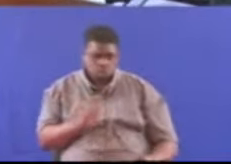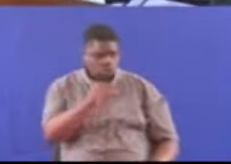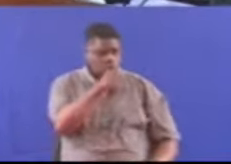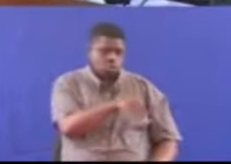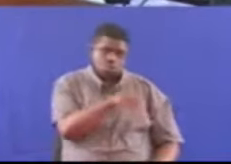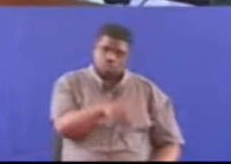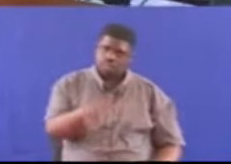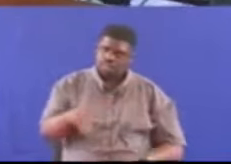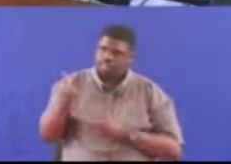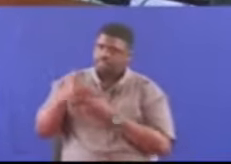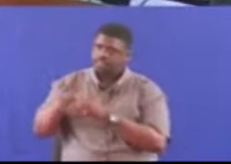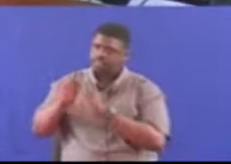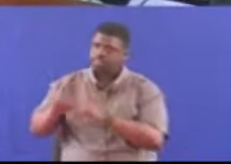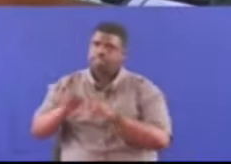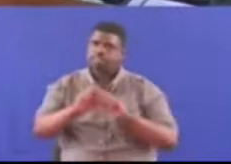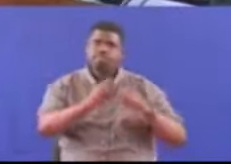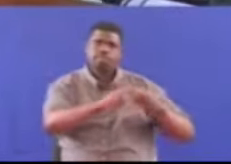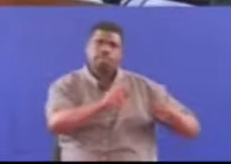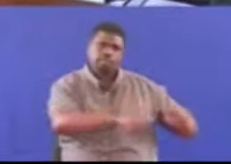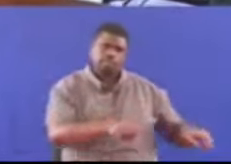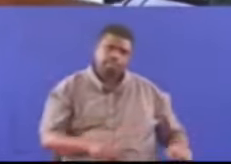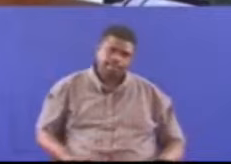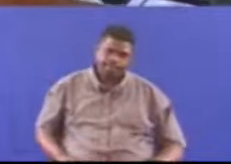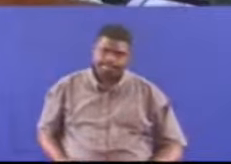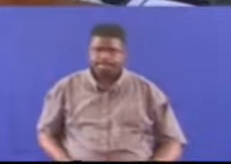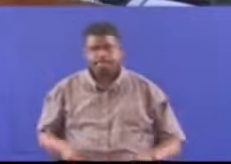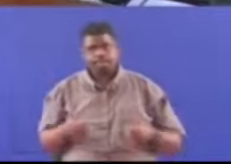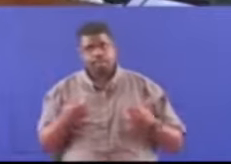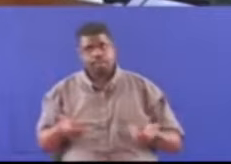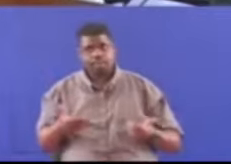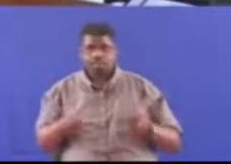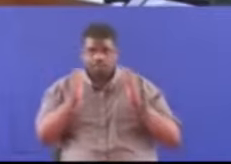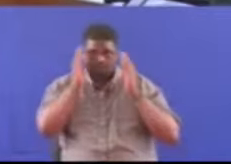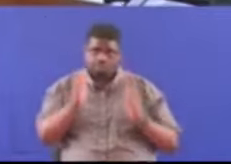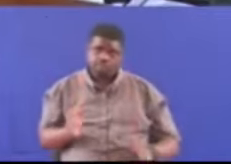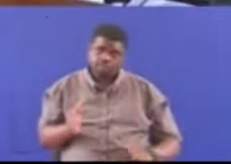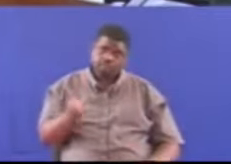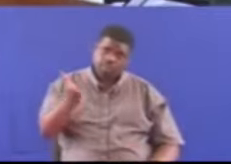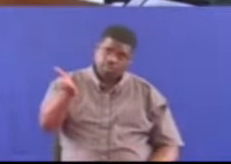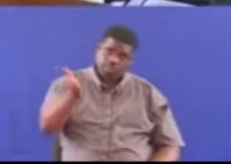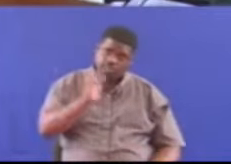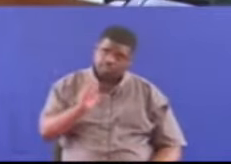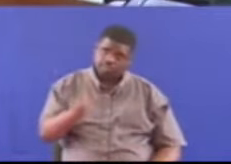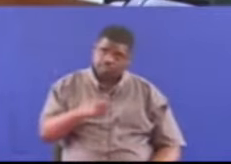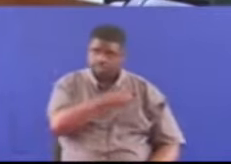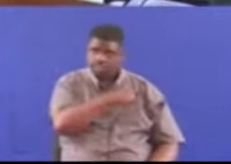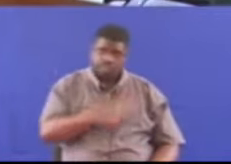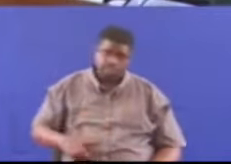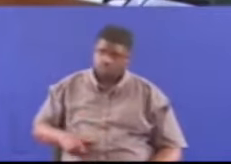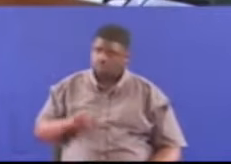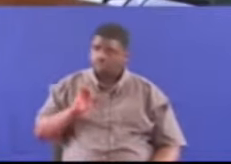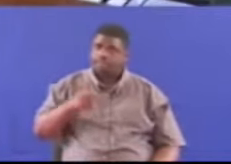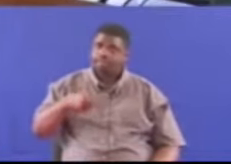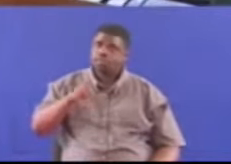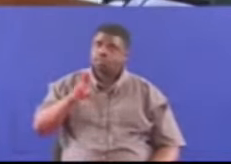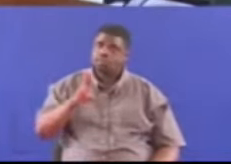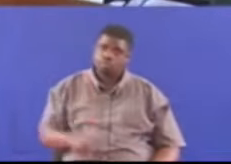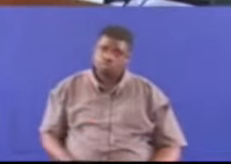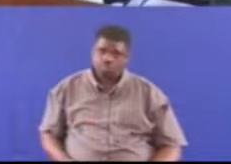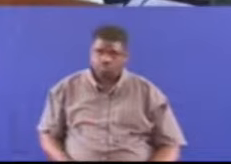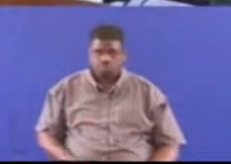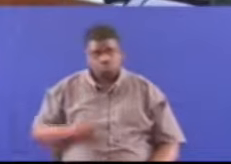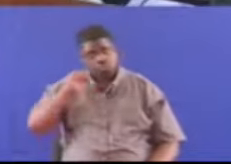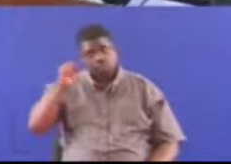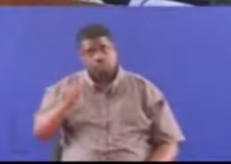maeneo mbalimbali. Kwa hiyo Mheshimiwa Spika na Rais wa Umoja wa Mabunge Duniani, ushindi